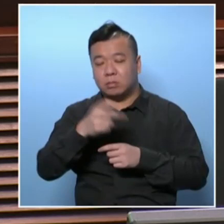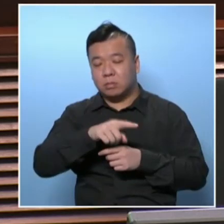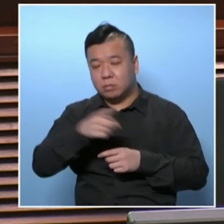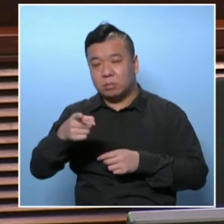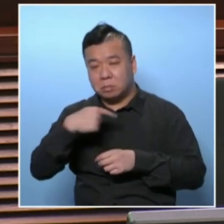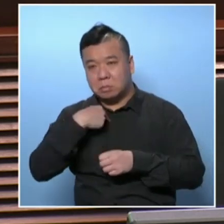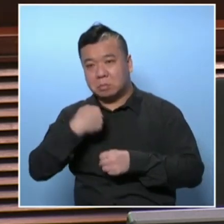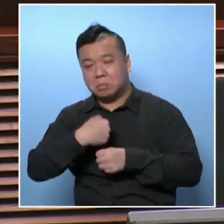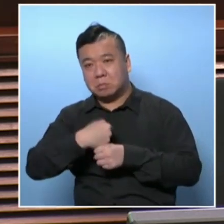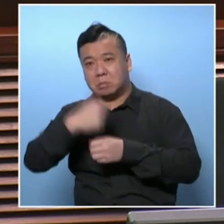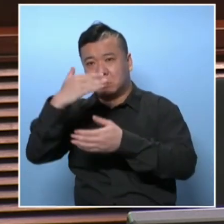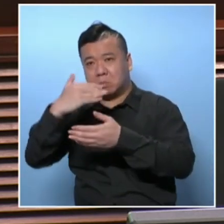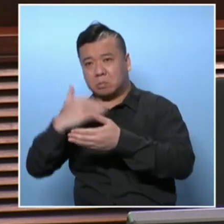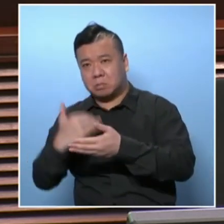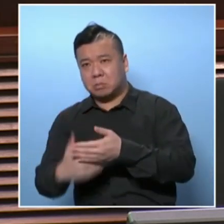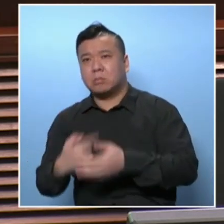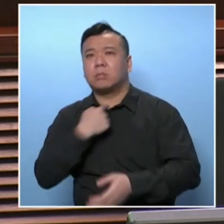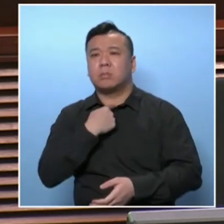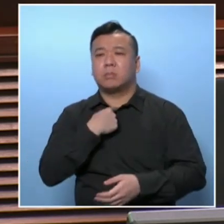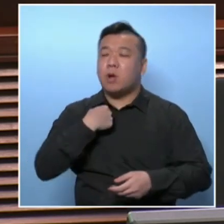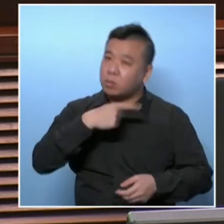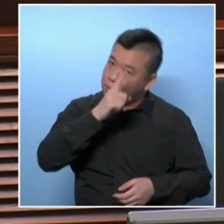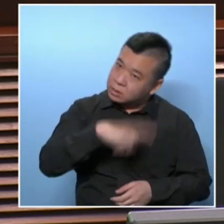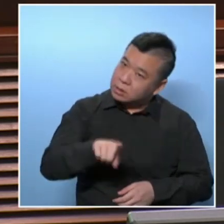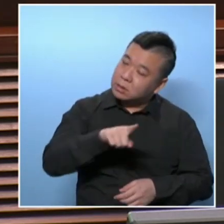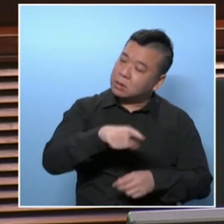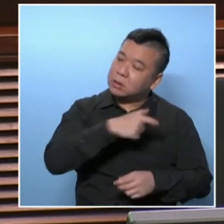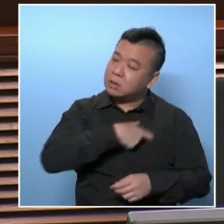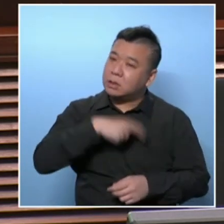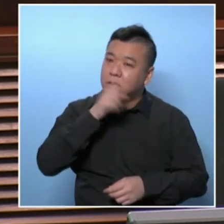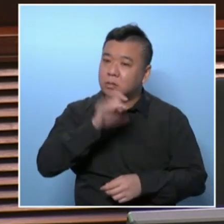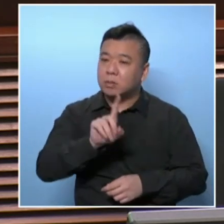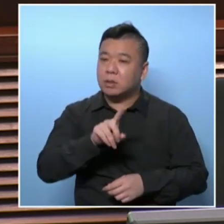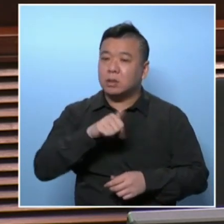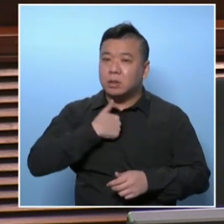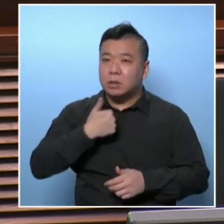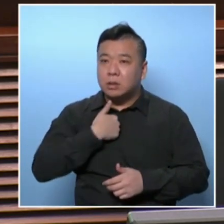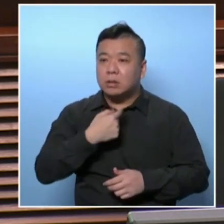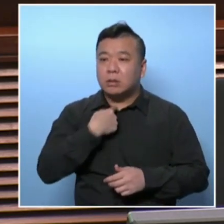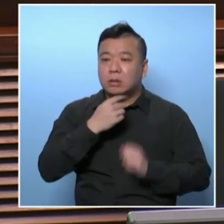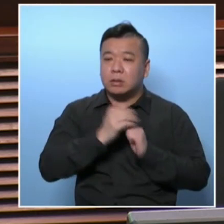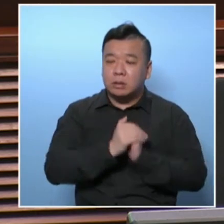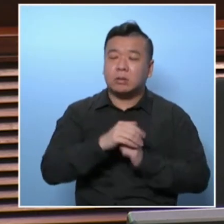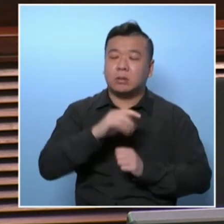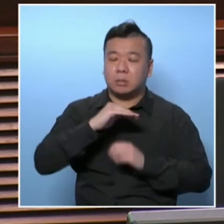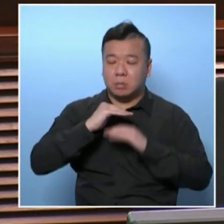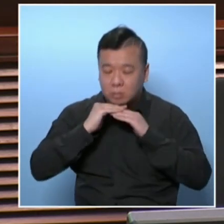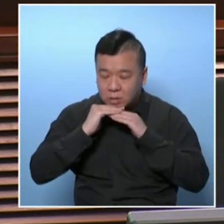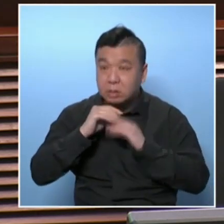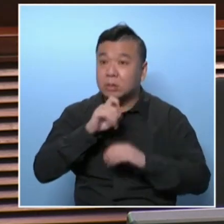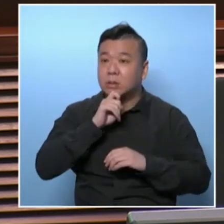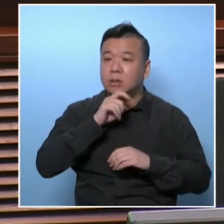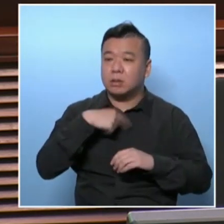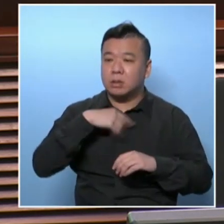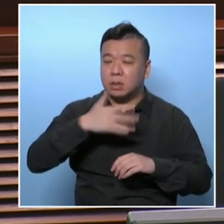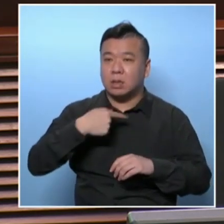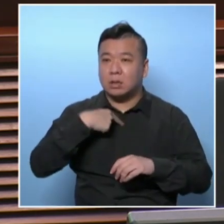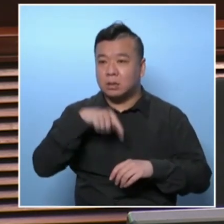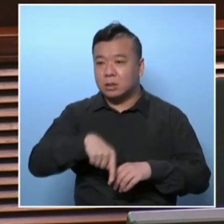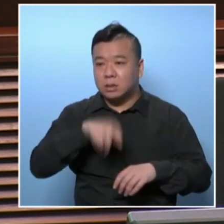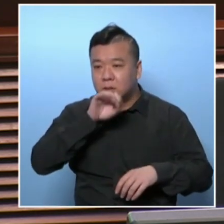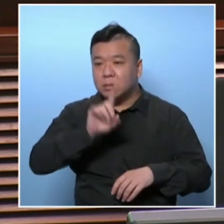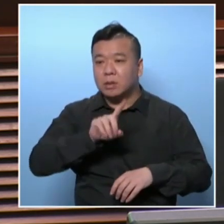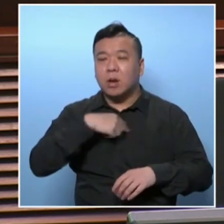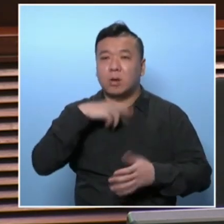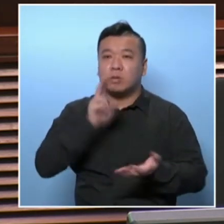要逐步去做。我贊成啊議員講咧，我哋對老師係有期望嘅，但我必須喺呢度要講啦。我仍